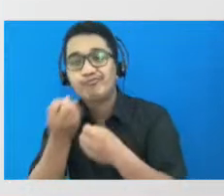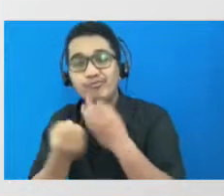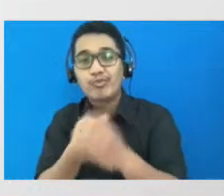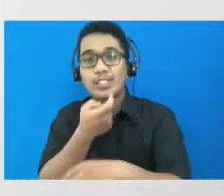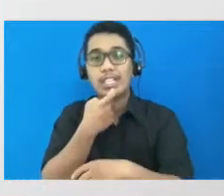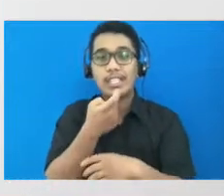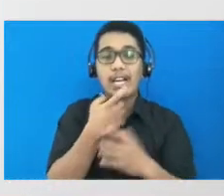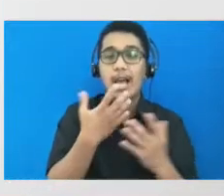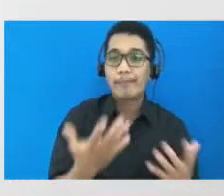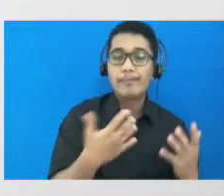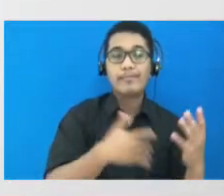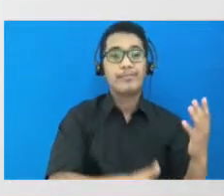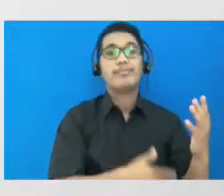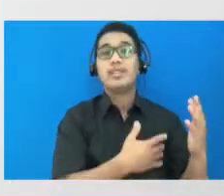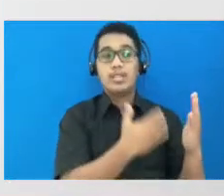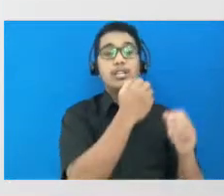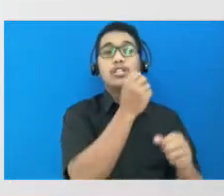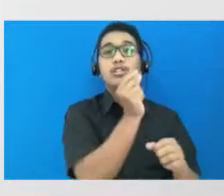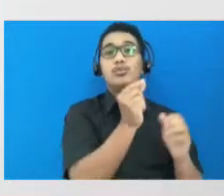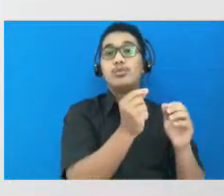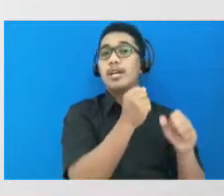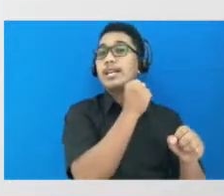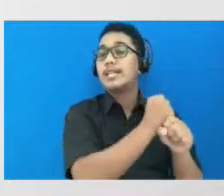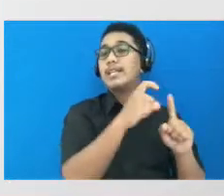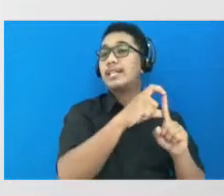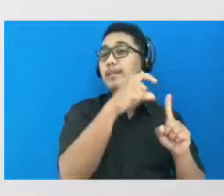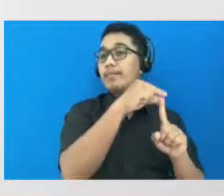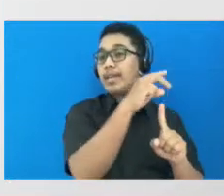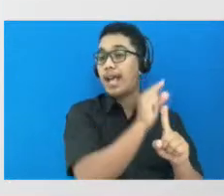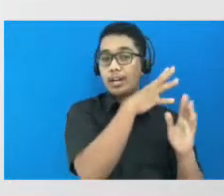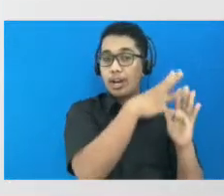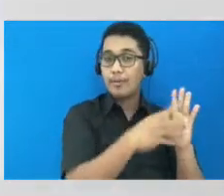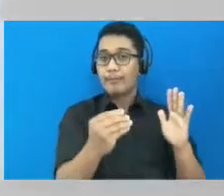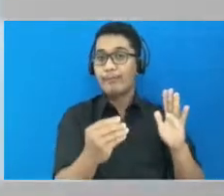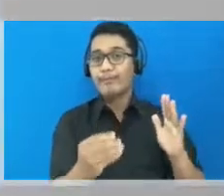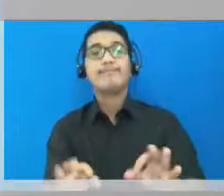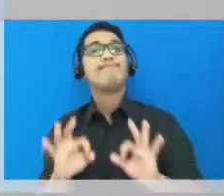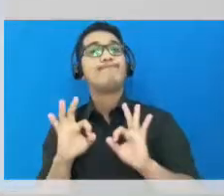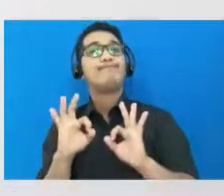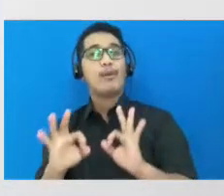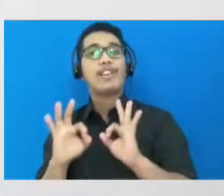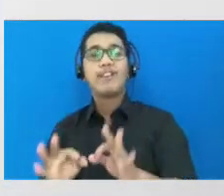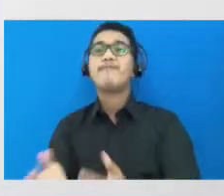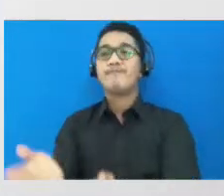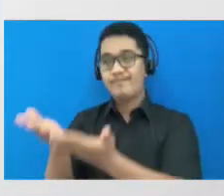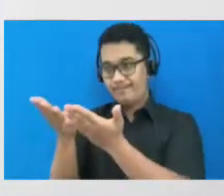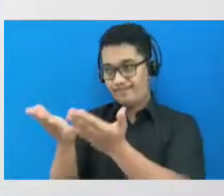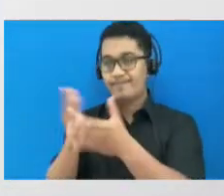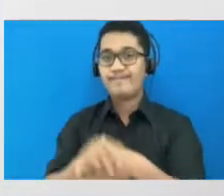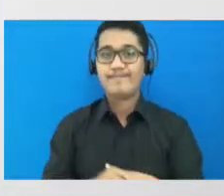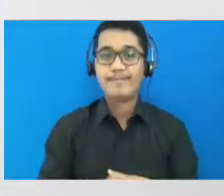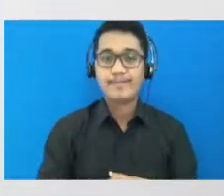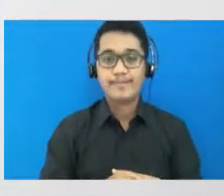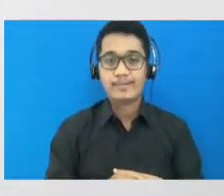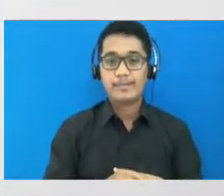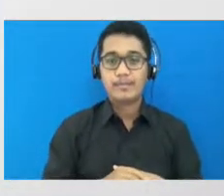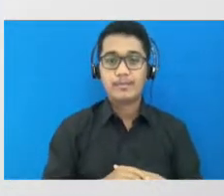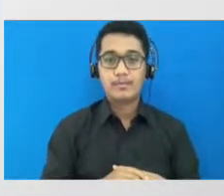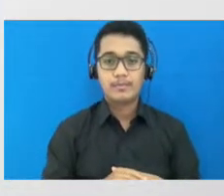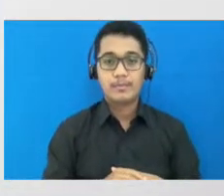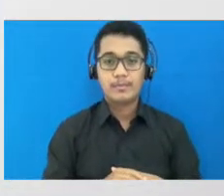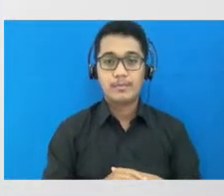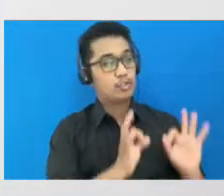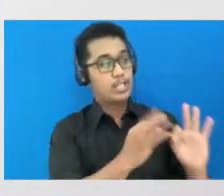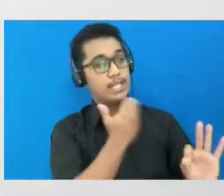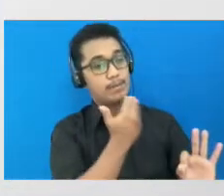dengan implementasi dari GDPR sejauh ini. Oke, baik Pak Joko, silahkan dengan presentasinya.